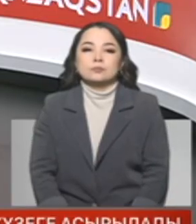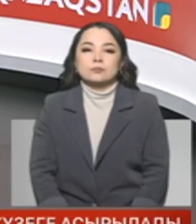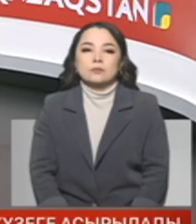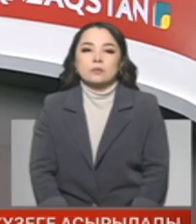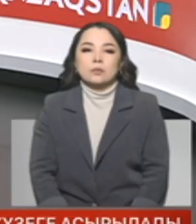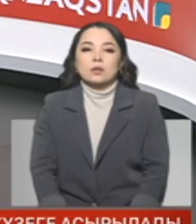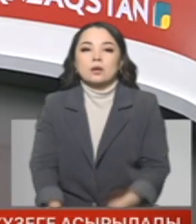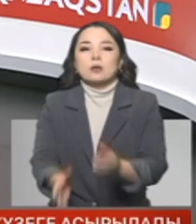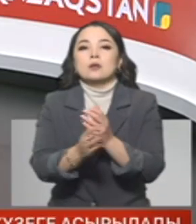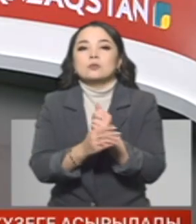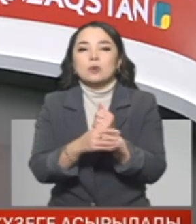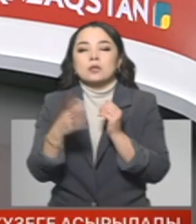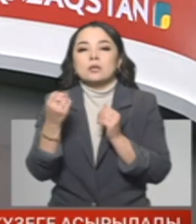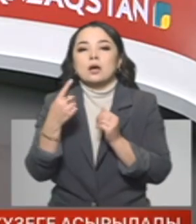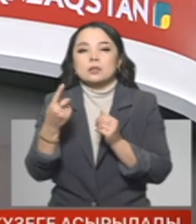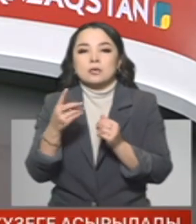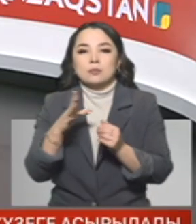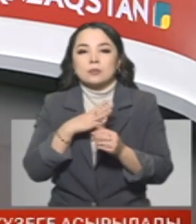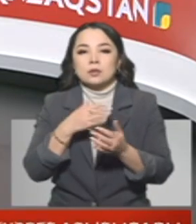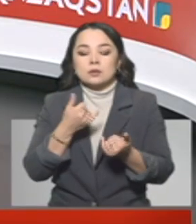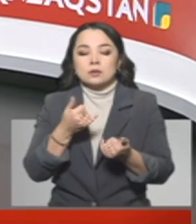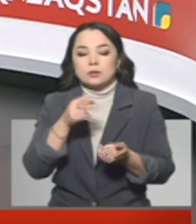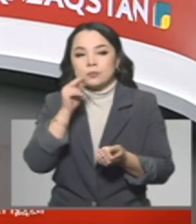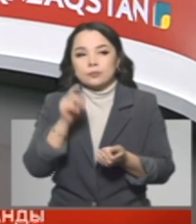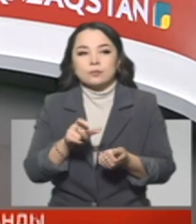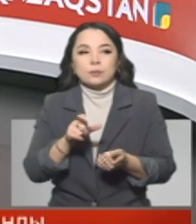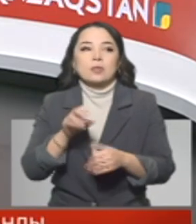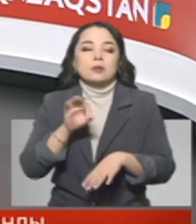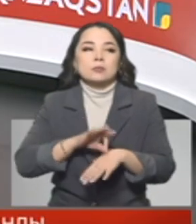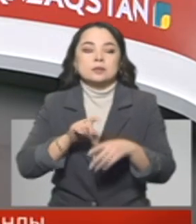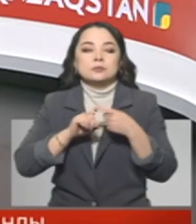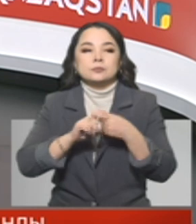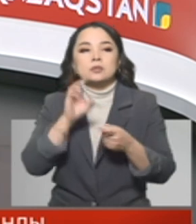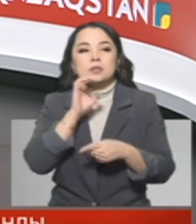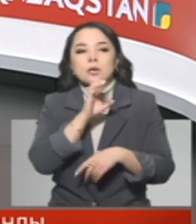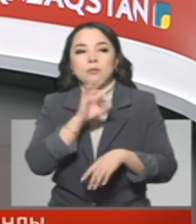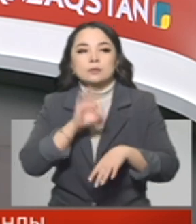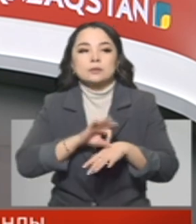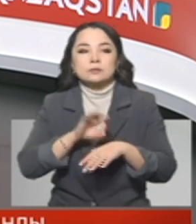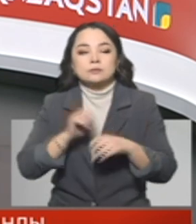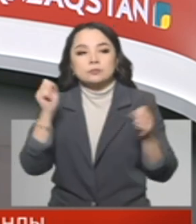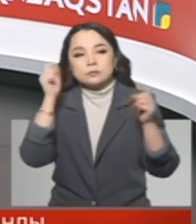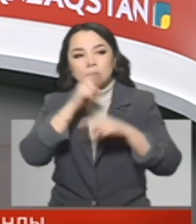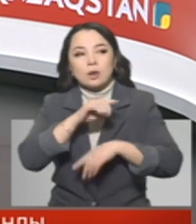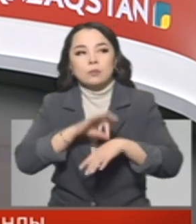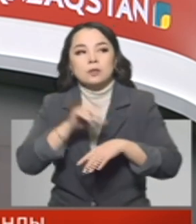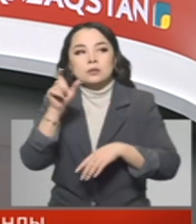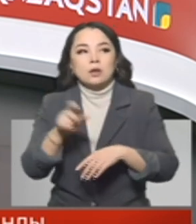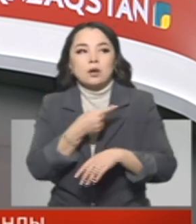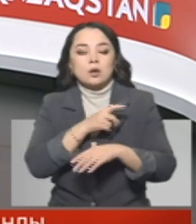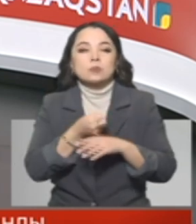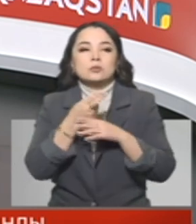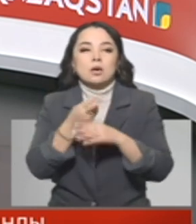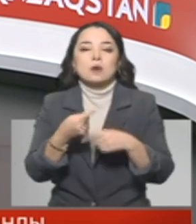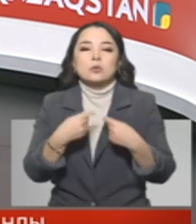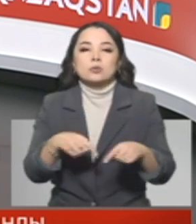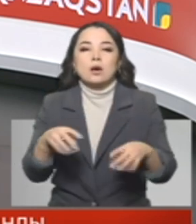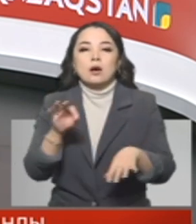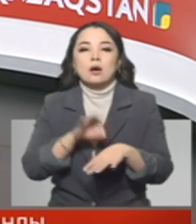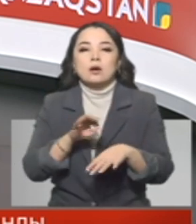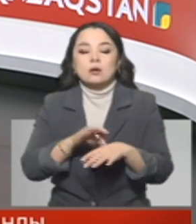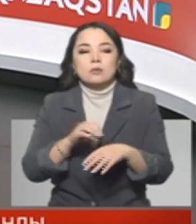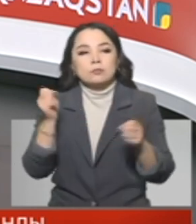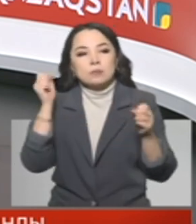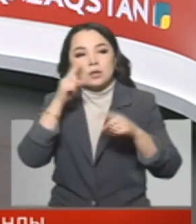Өзгеде ақпарат, Атырауда тағы бір қасапхана жұмысшысынан сібір жарасы анықталды. Қазір науқас ауруханада жатыр. Өзге адамдардан ауру